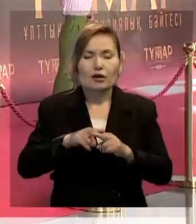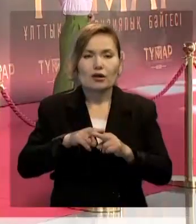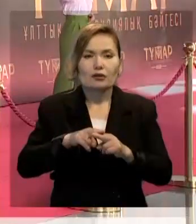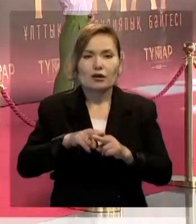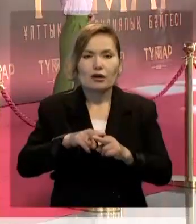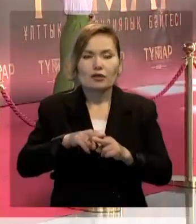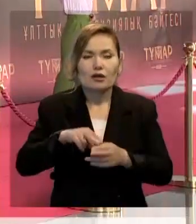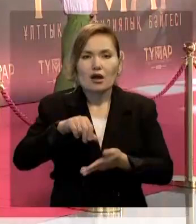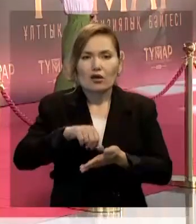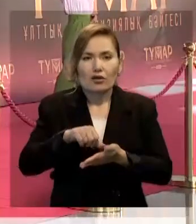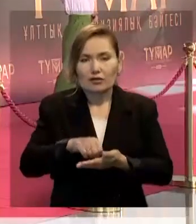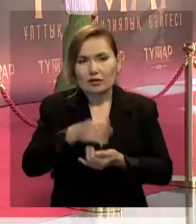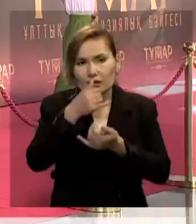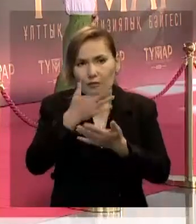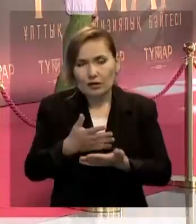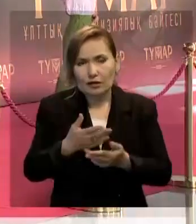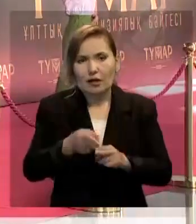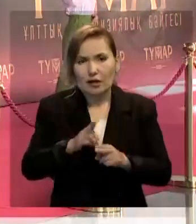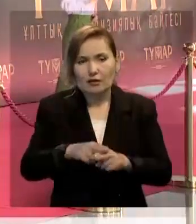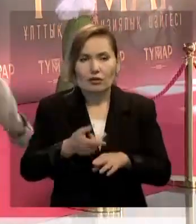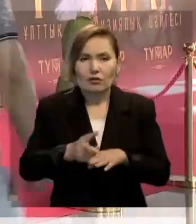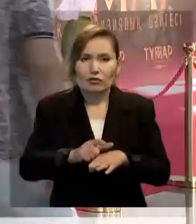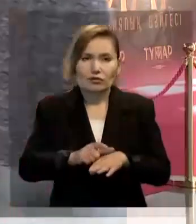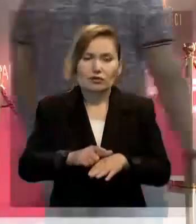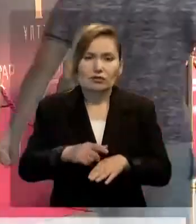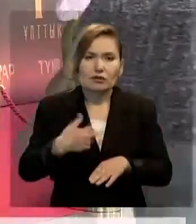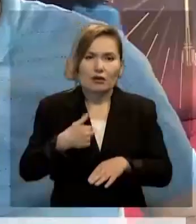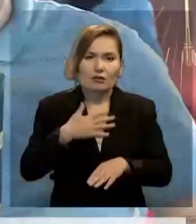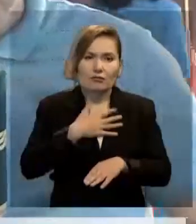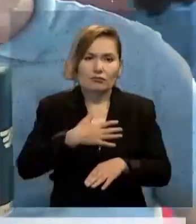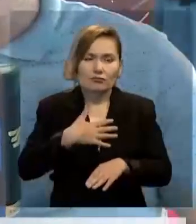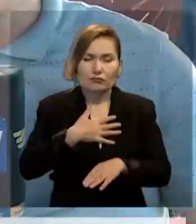берілген жоқ. Мені жеке басымды сол қынжылтып отыр. Мөлдір.